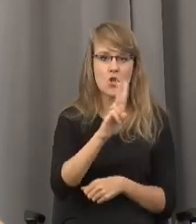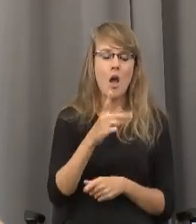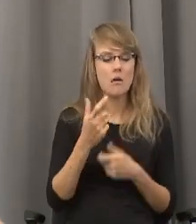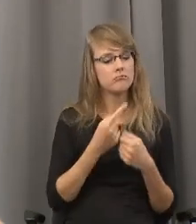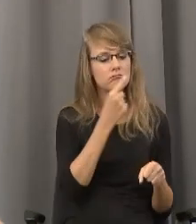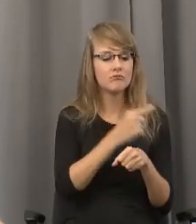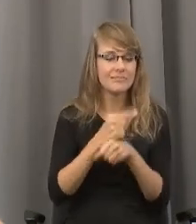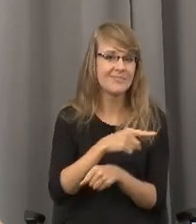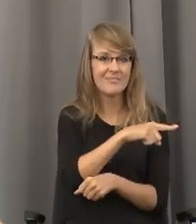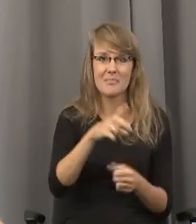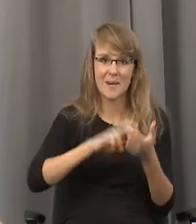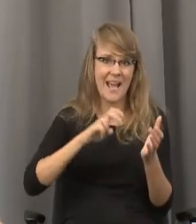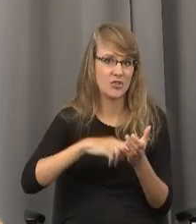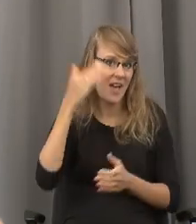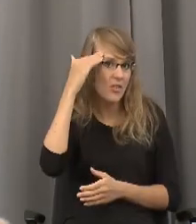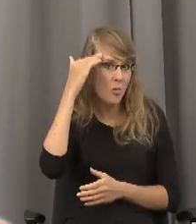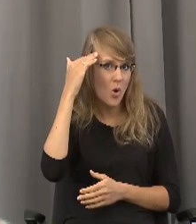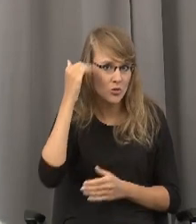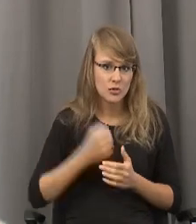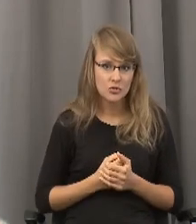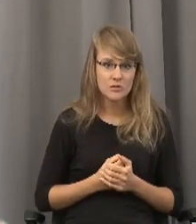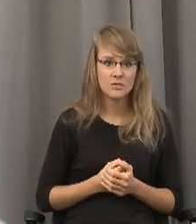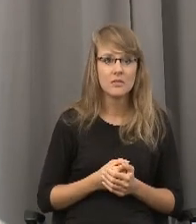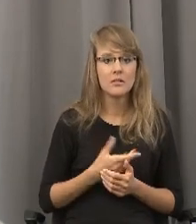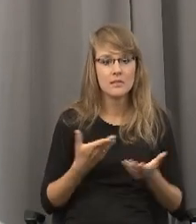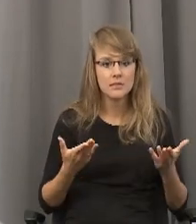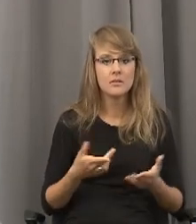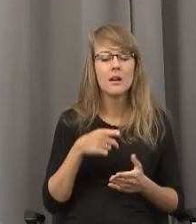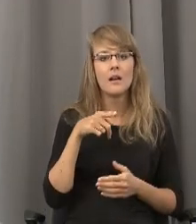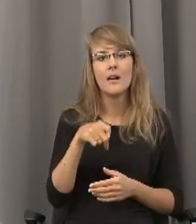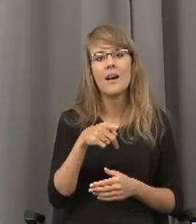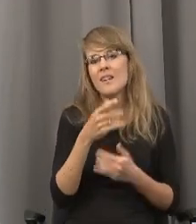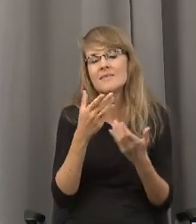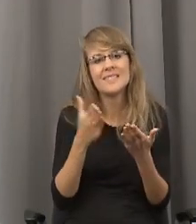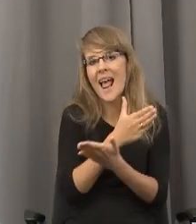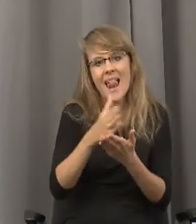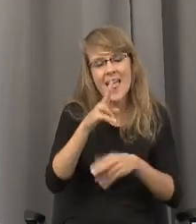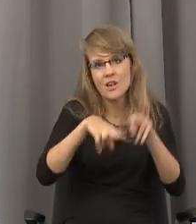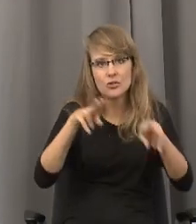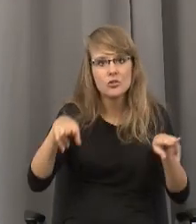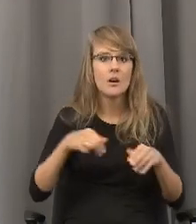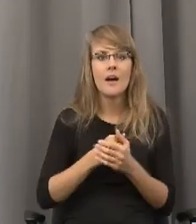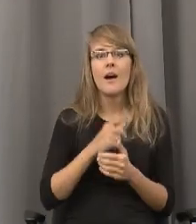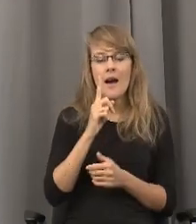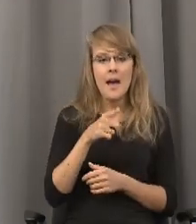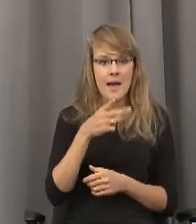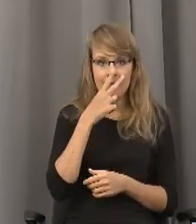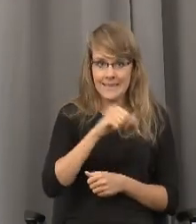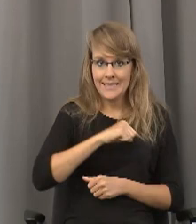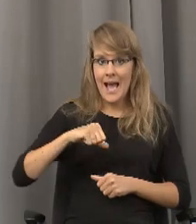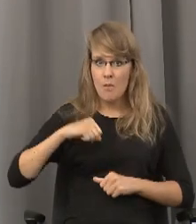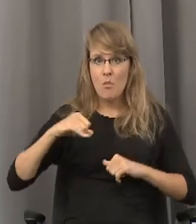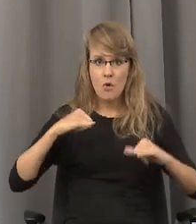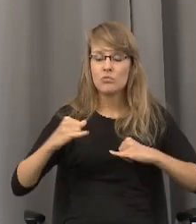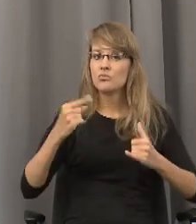różnym etapie, ona jest oczywiście większa i tu kieruję do pana dyrektora Rudolfa, a jest to sformułowanie. Samorządy oczywiście